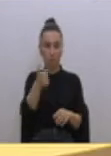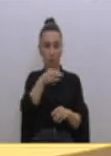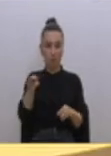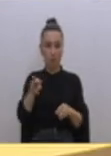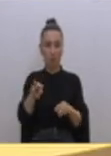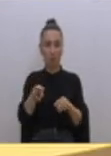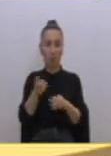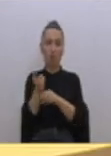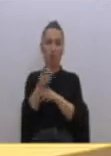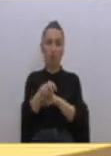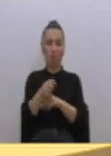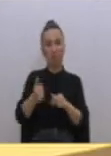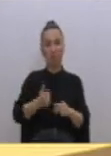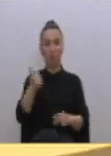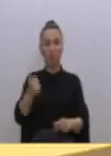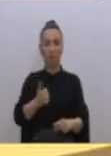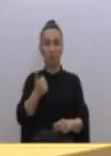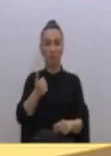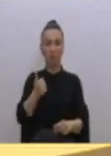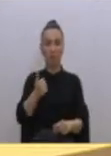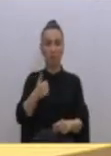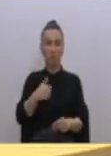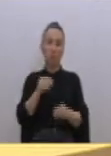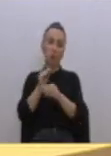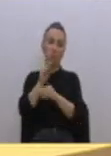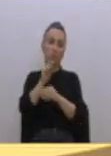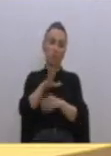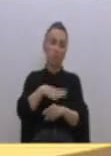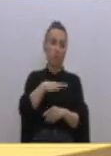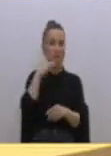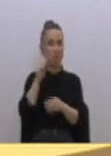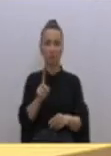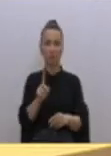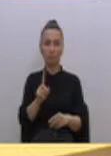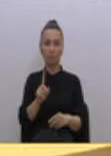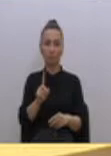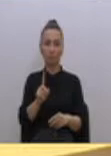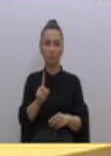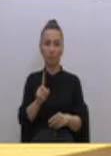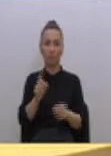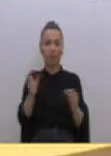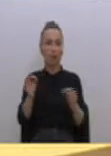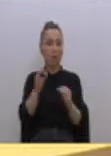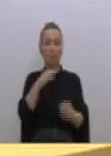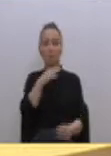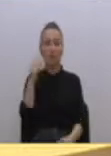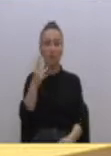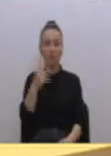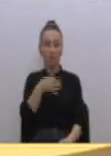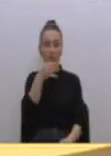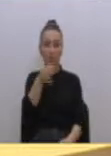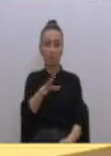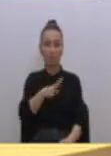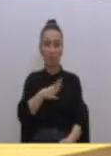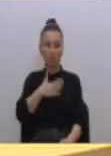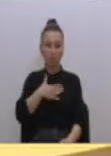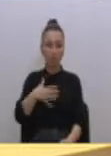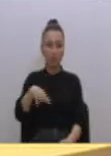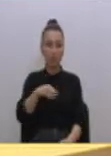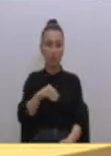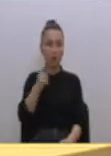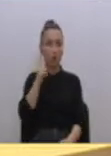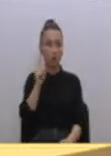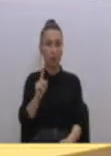მოვა, ნუ დაიწყებს აქ ტრაბახს, რომ მის შეყვა ამდენად გაზარდა და იმდენად გაზარდა. არაერთხელ გვითხოვს ჩვენ,